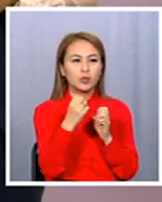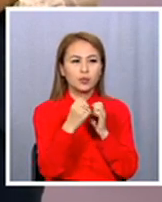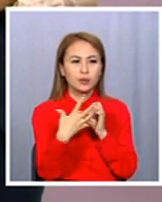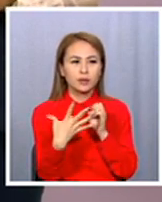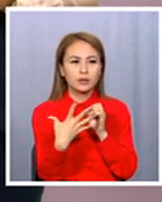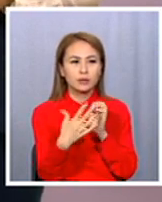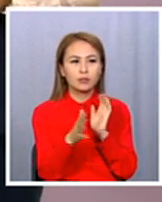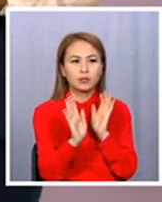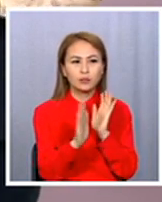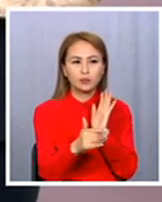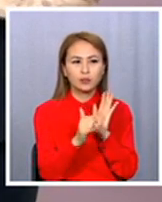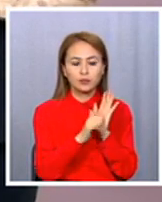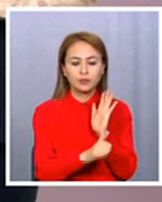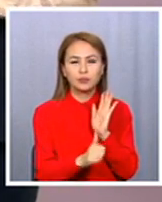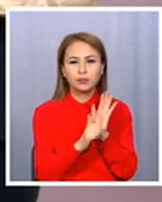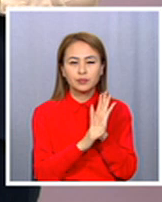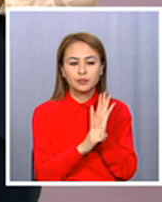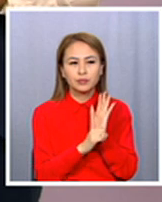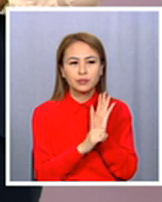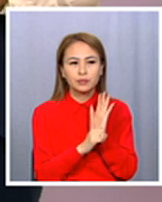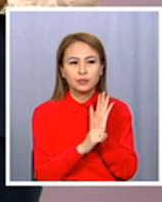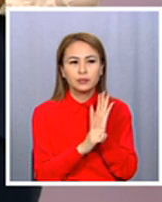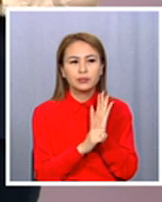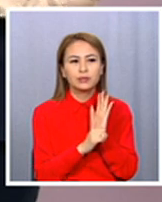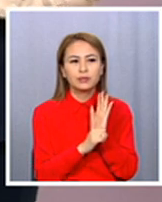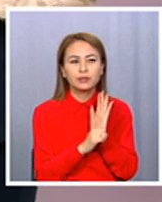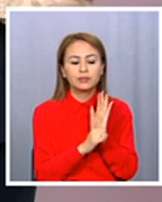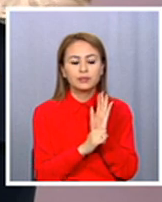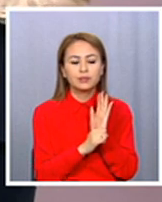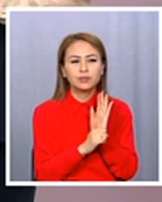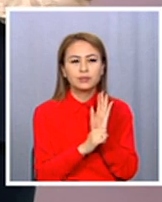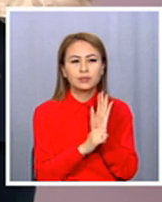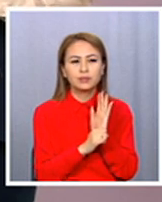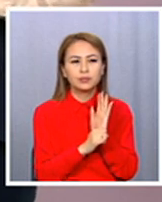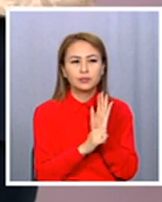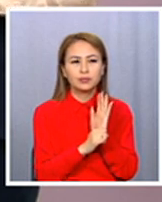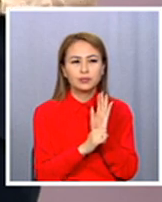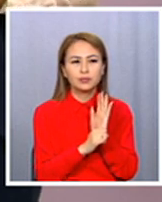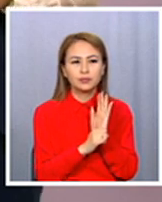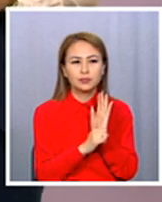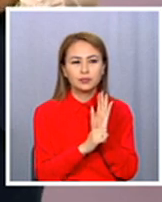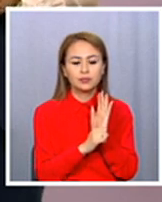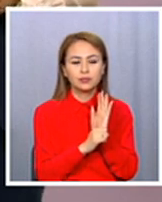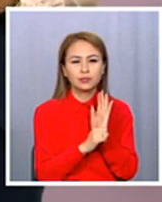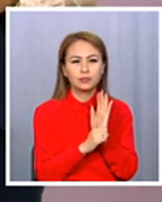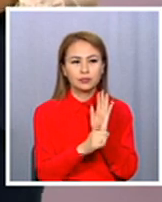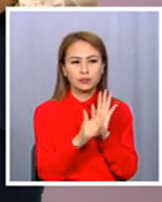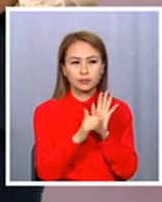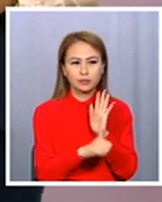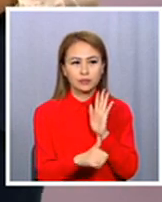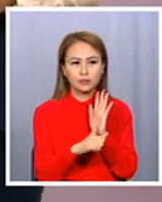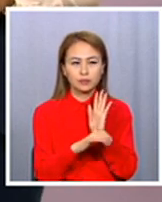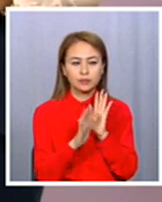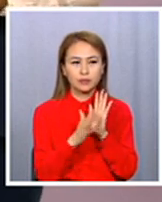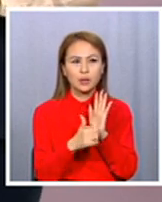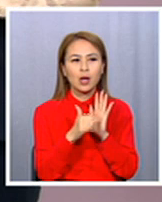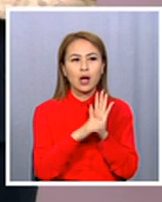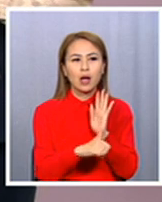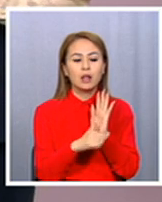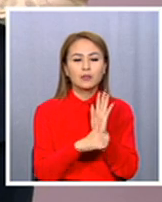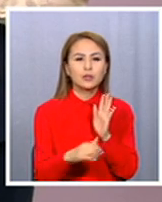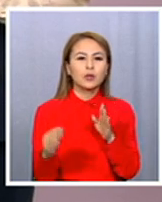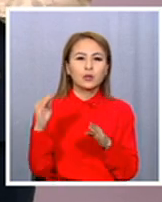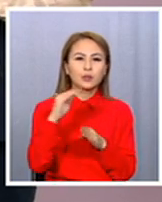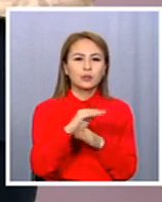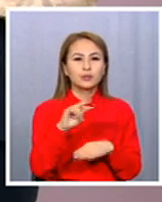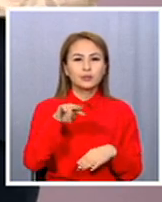аламыз. Оған 22 санын қосамыз. Демек, 45 пен 15 санын қосындысы 60-қа тең. 60